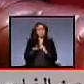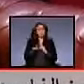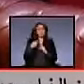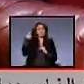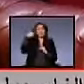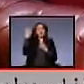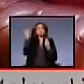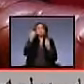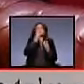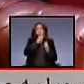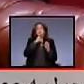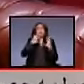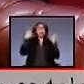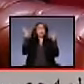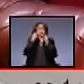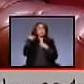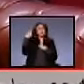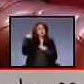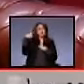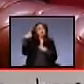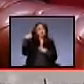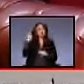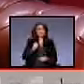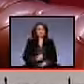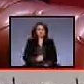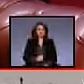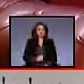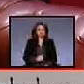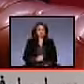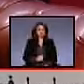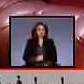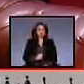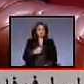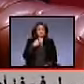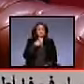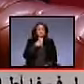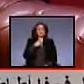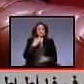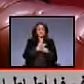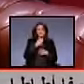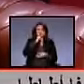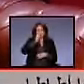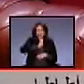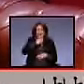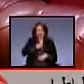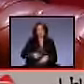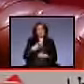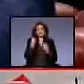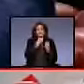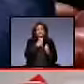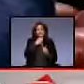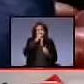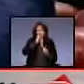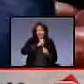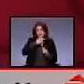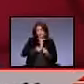بفكر في كل حاجه والله يا عم. بفكر. انا شخصيه غلسه على نفسي يعني. انا مش يعني